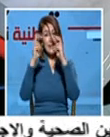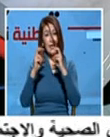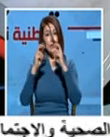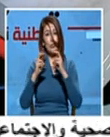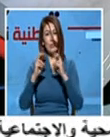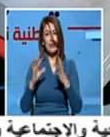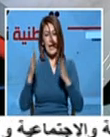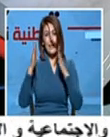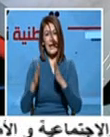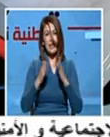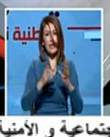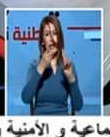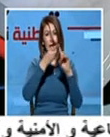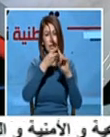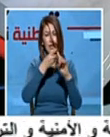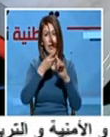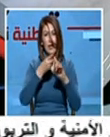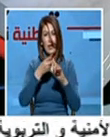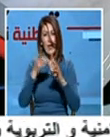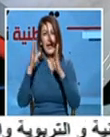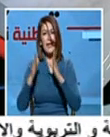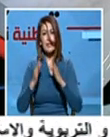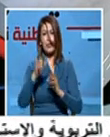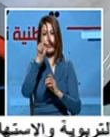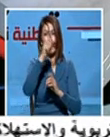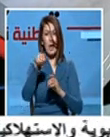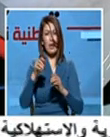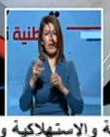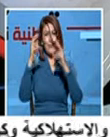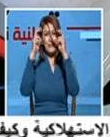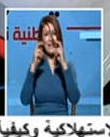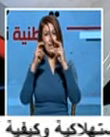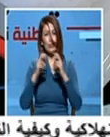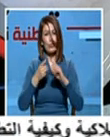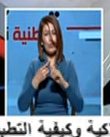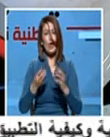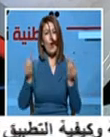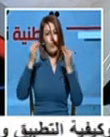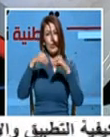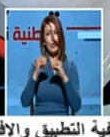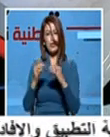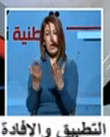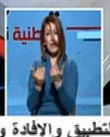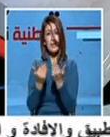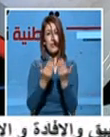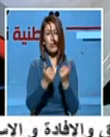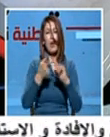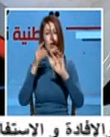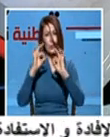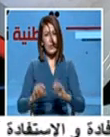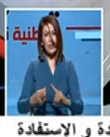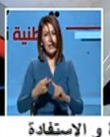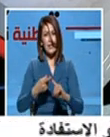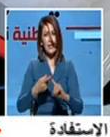هي عيادات العيادات العاديه افخوا اللي تنجم تستنى تقول نجم تستنى نجموا مانيش باش نحكي لك